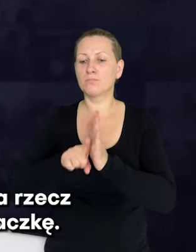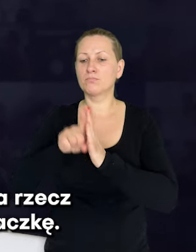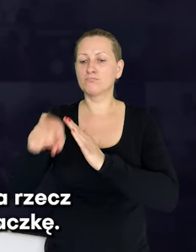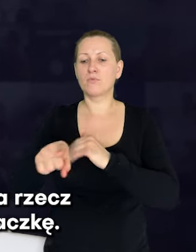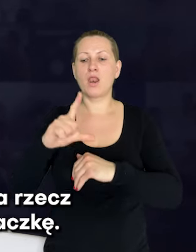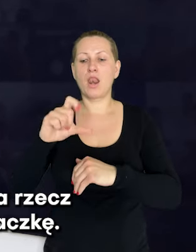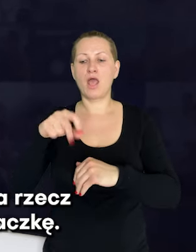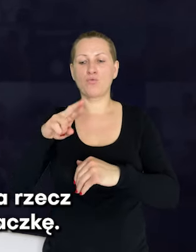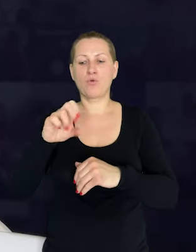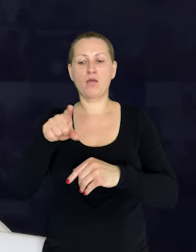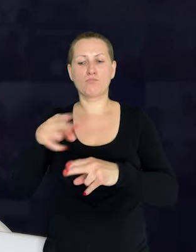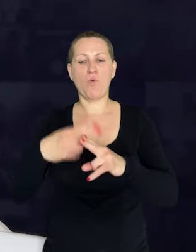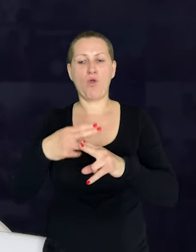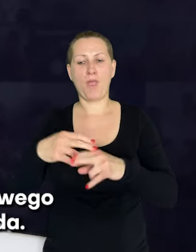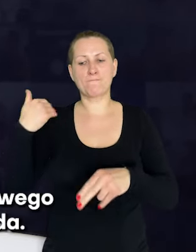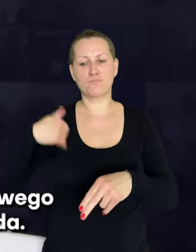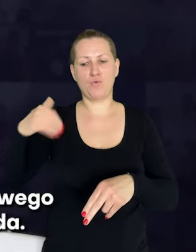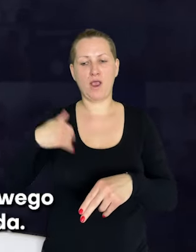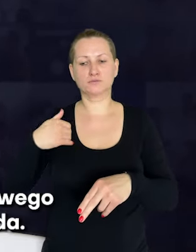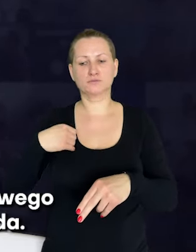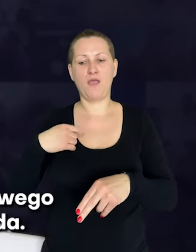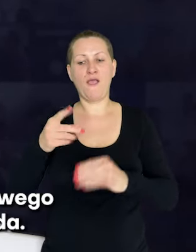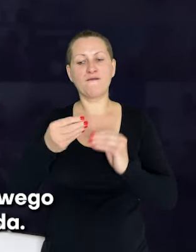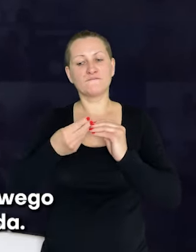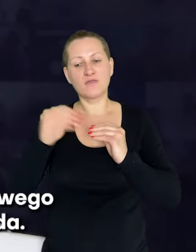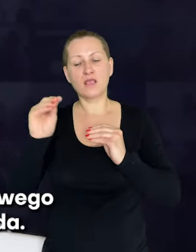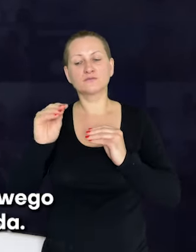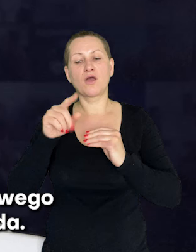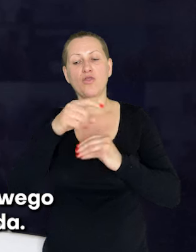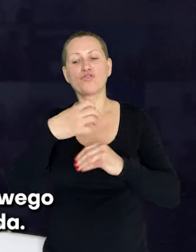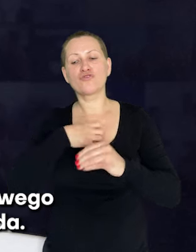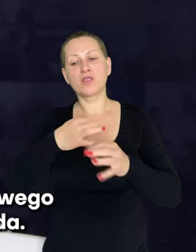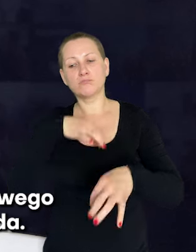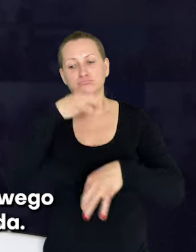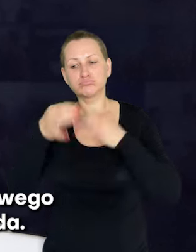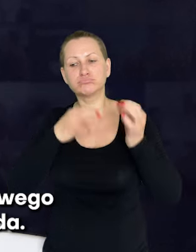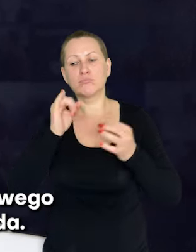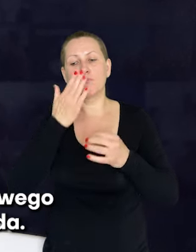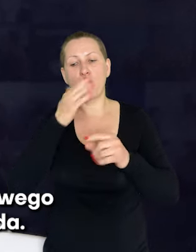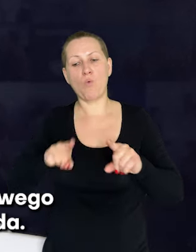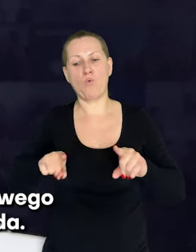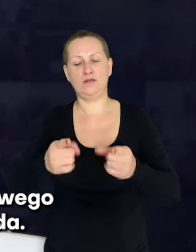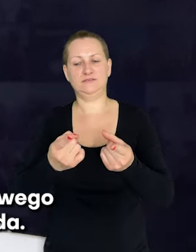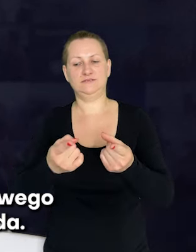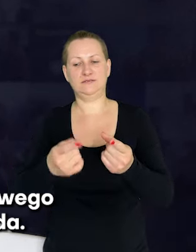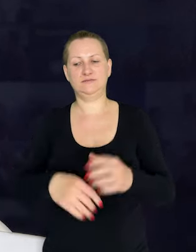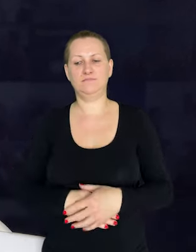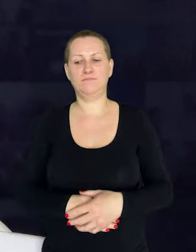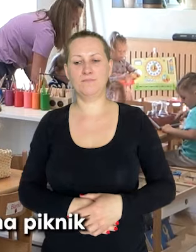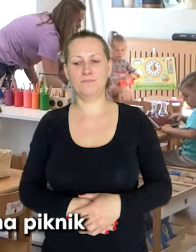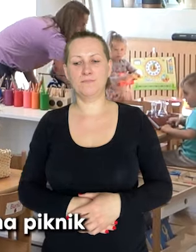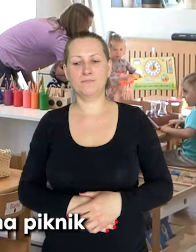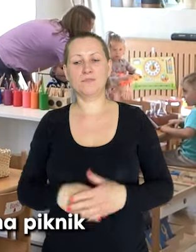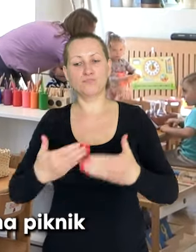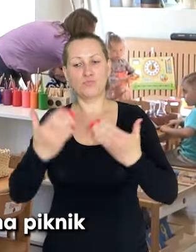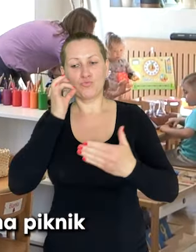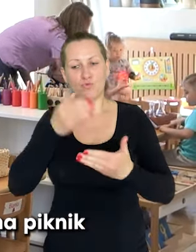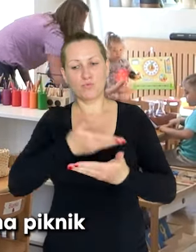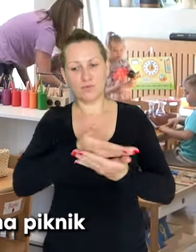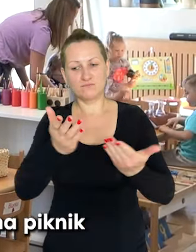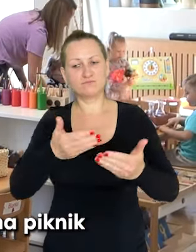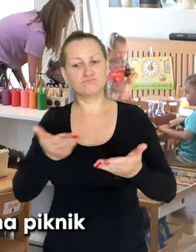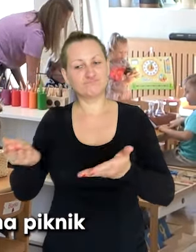starogardzianki chorej na białaczkę. Więcej o akcji dyrektor integracyjno-językowego przedszkola Montessori House Ewa Grenda. Dzień dobry